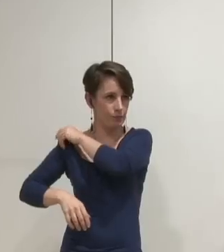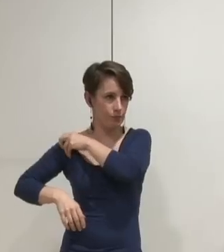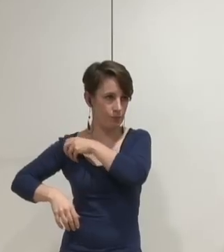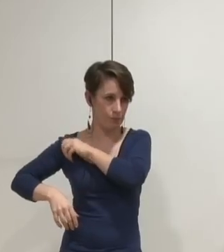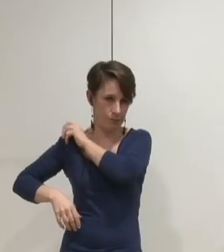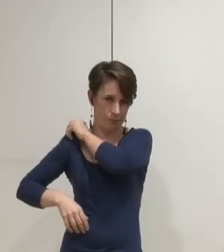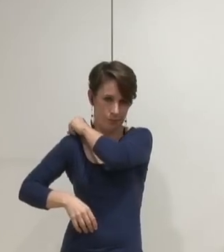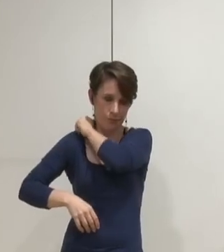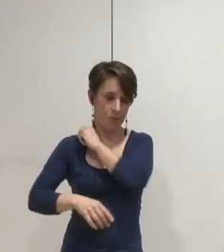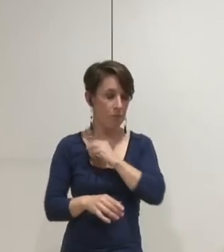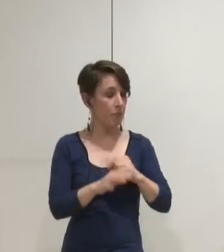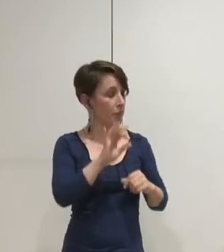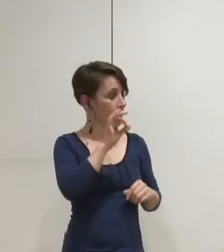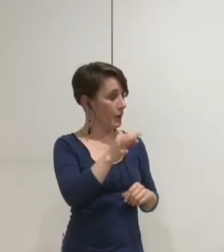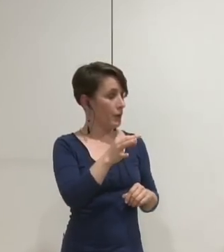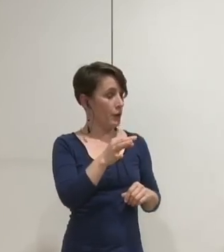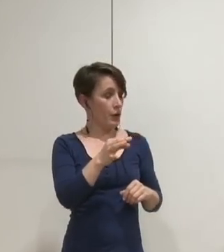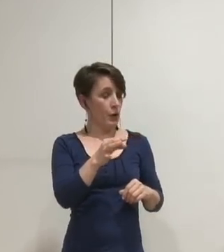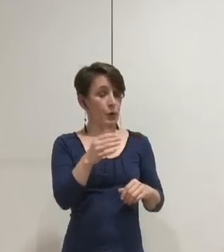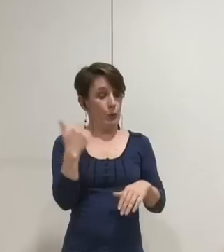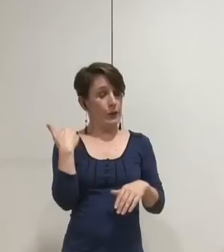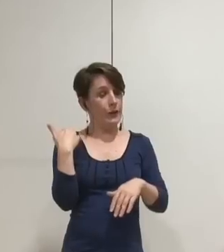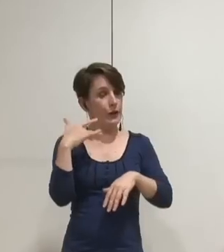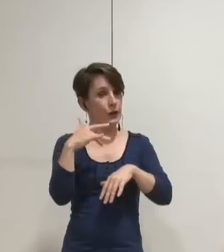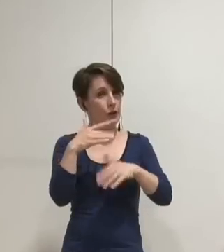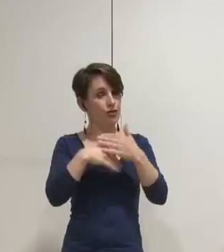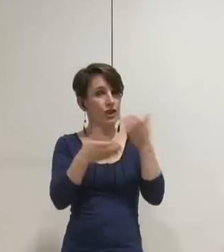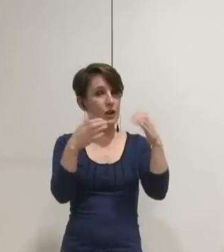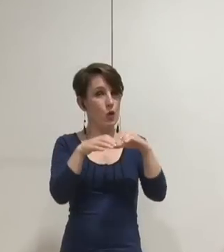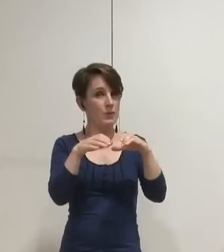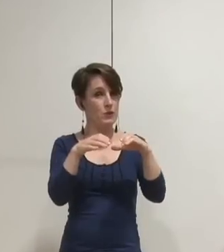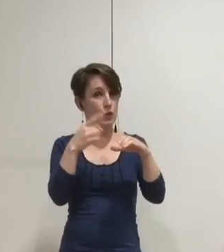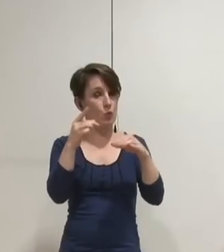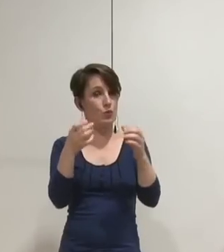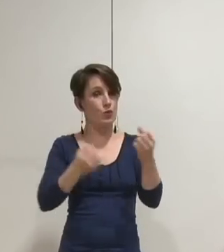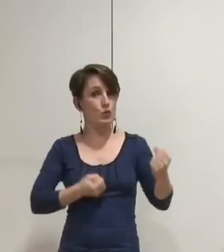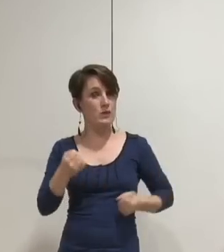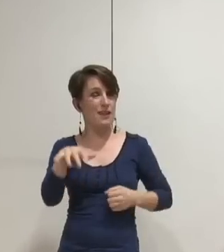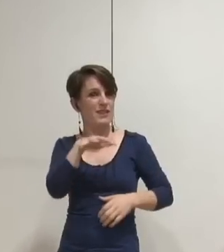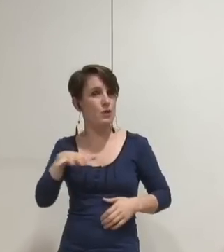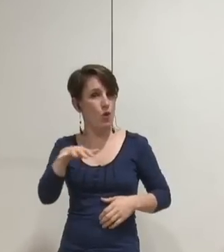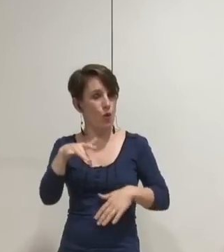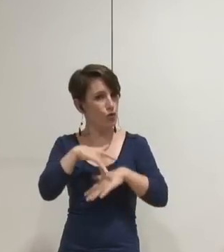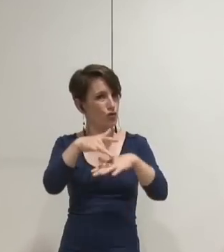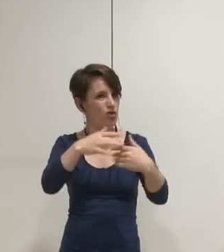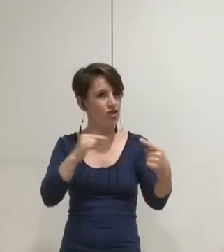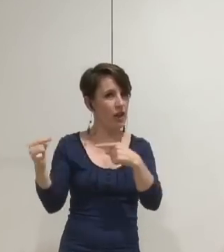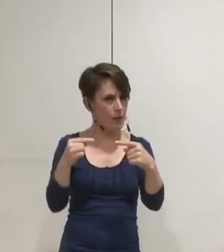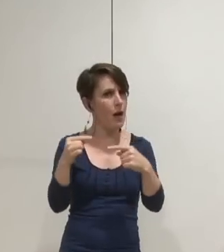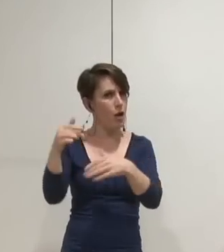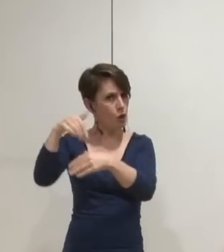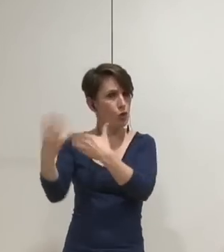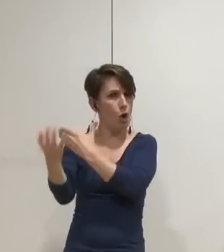commission consultative des services publics locaux avec d'ailleurs des représentants d'association d'usagers qui ont